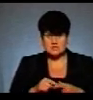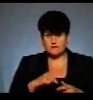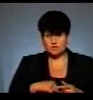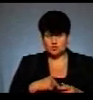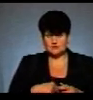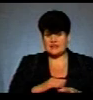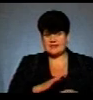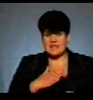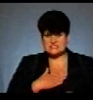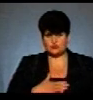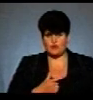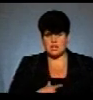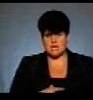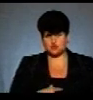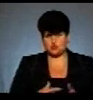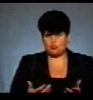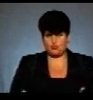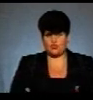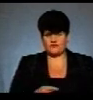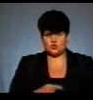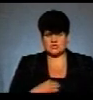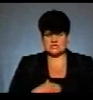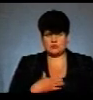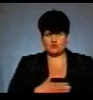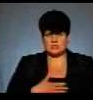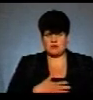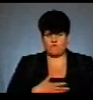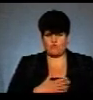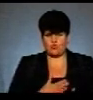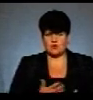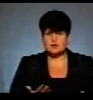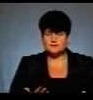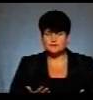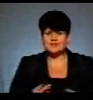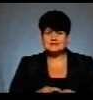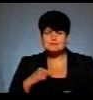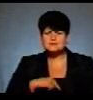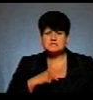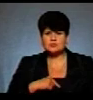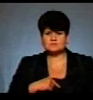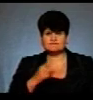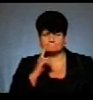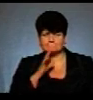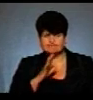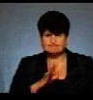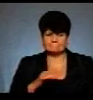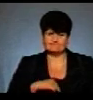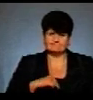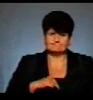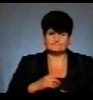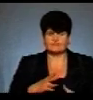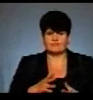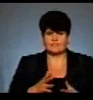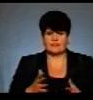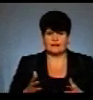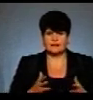таке незадоволеність собою і відчуття страху і тривоги. Тобто це психологічний дискомфорт, фактично психологічна